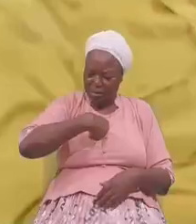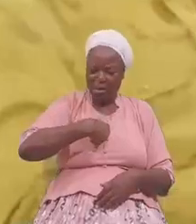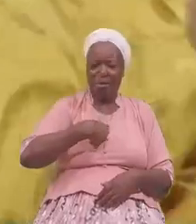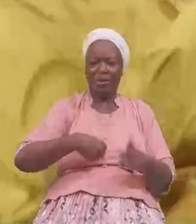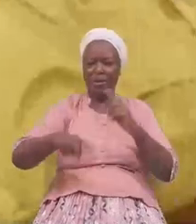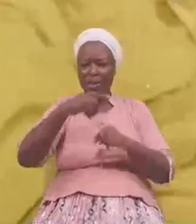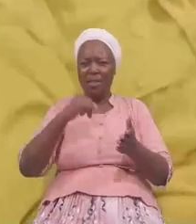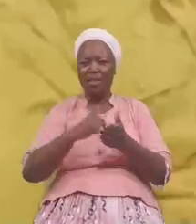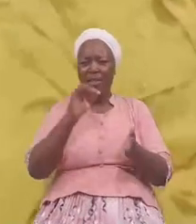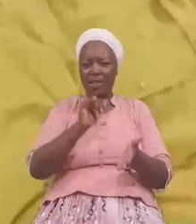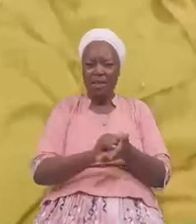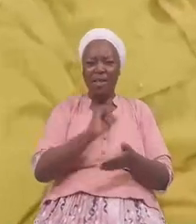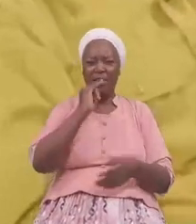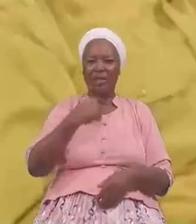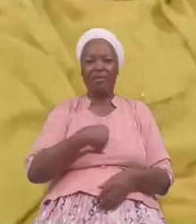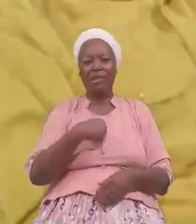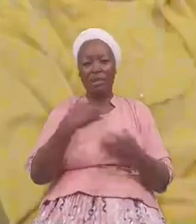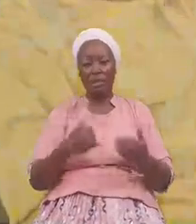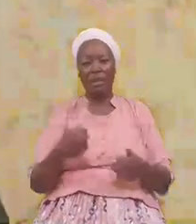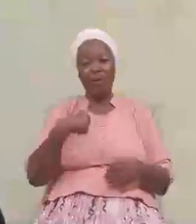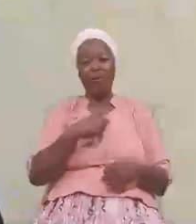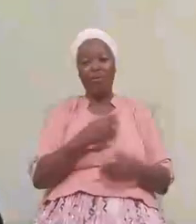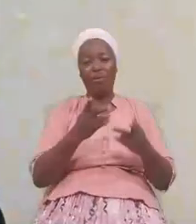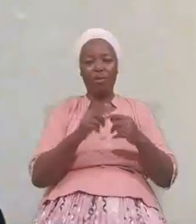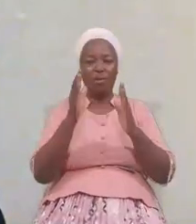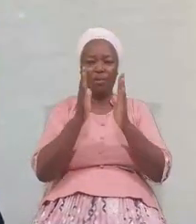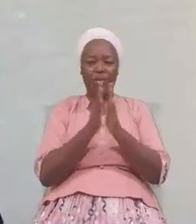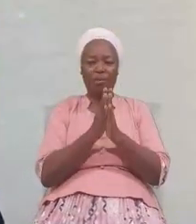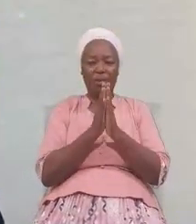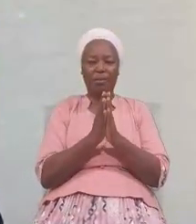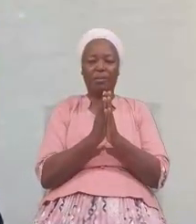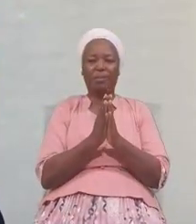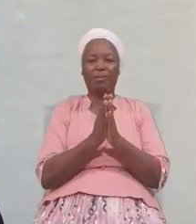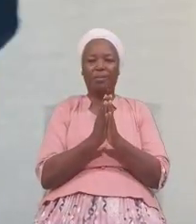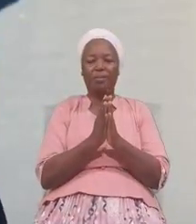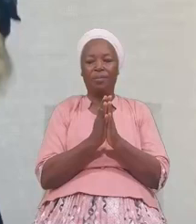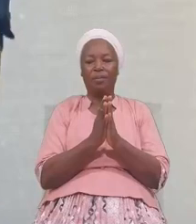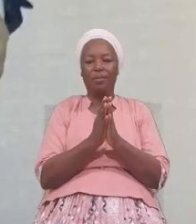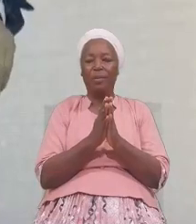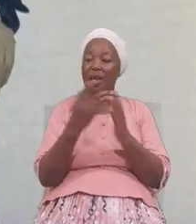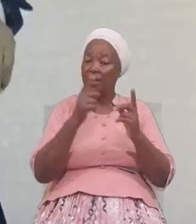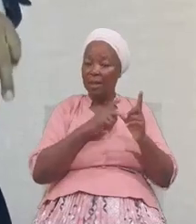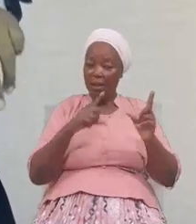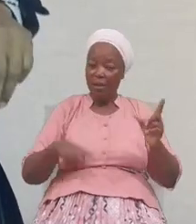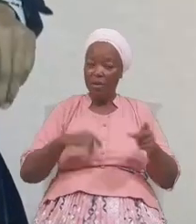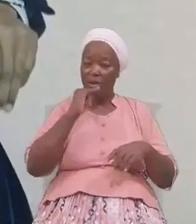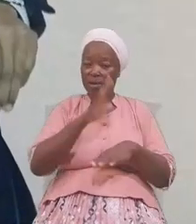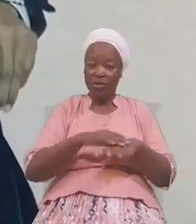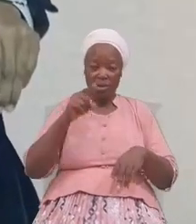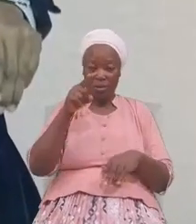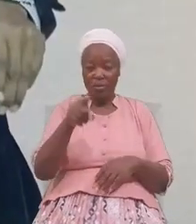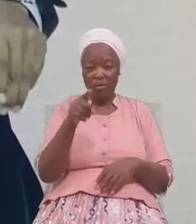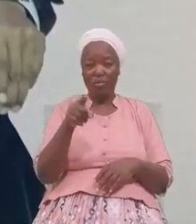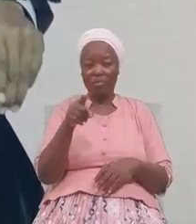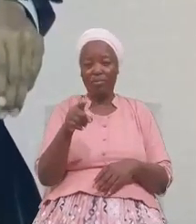La tête baissée, les yeux fermés. Le Seigneur t'appelle.